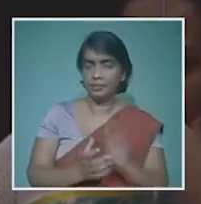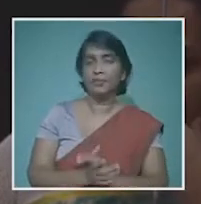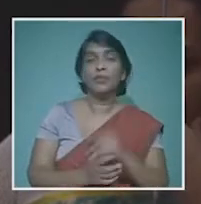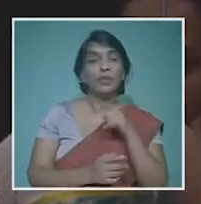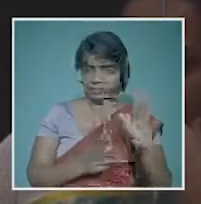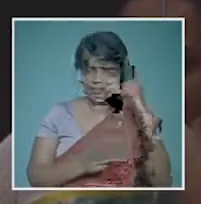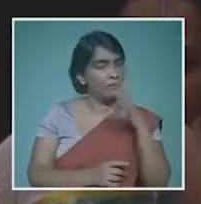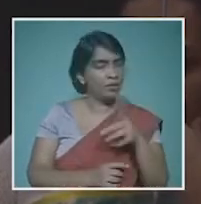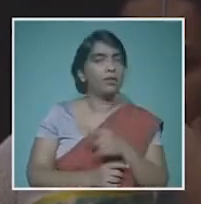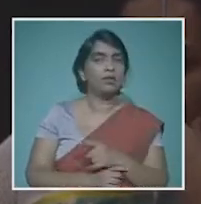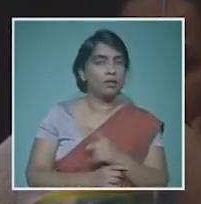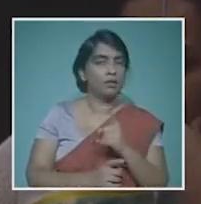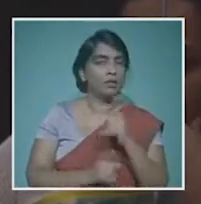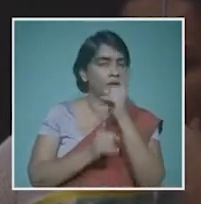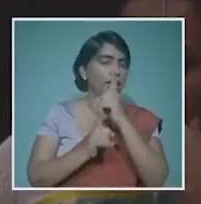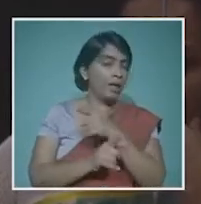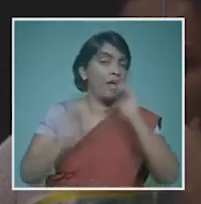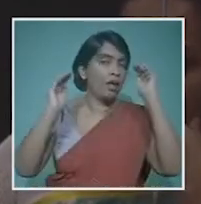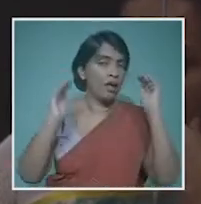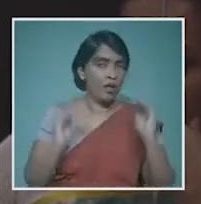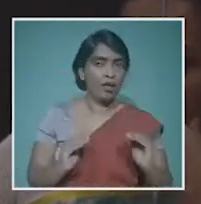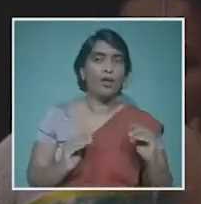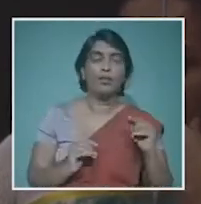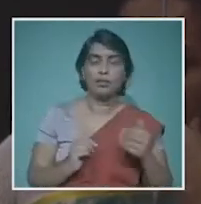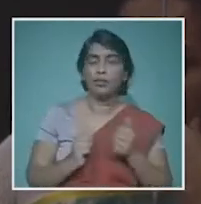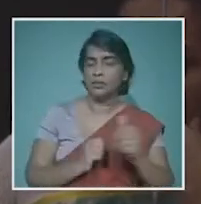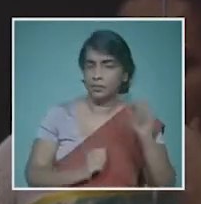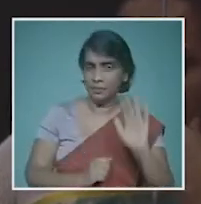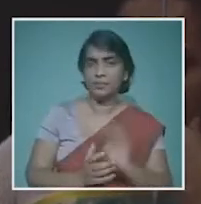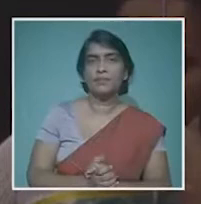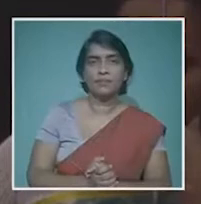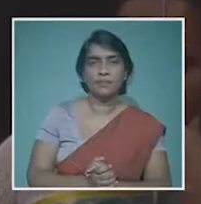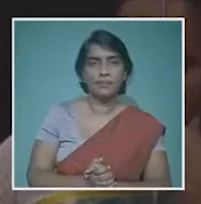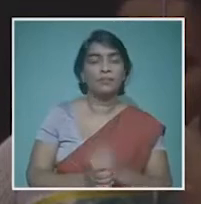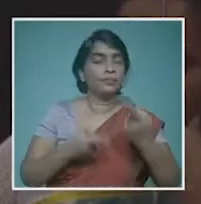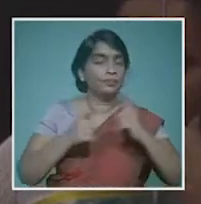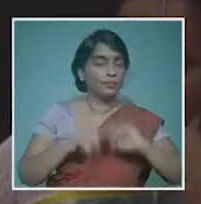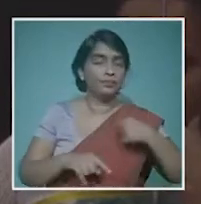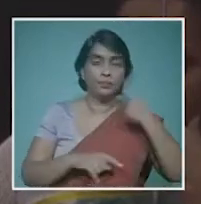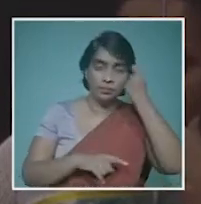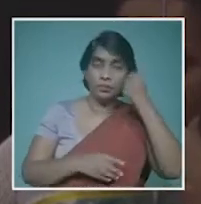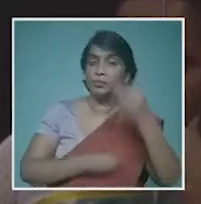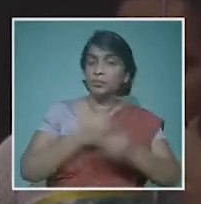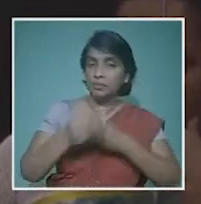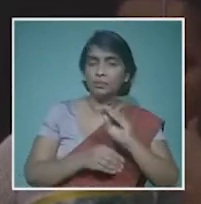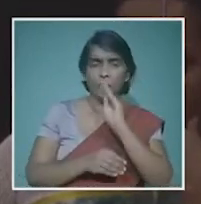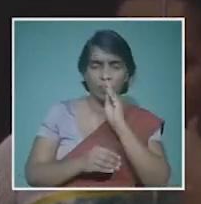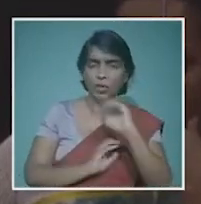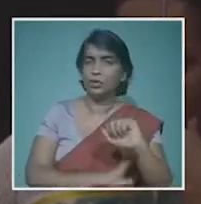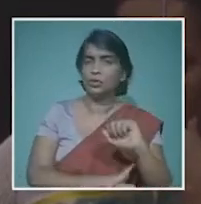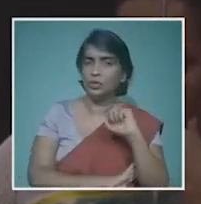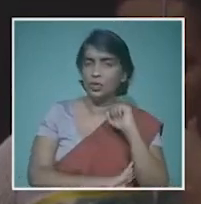එම නිසා එක අඩු කර ගැනීම සිදු කළ යුතුයි. ඊළඟ යෝජනාව ව්‍යාපාරවලට කිසියම් ශක්තියක්